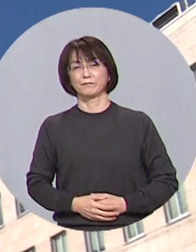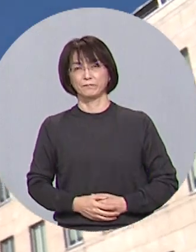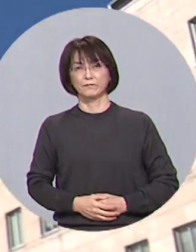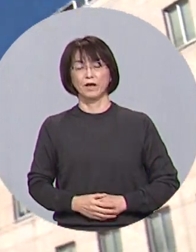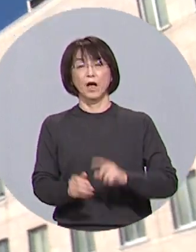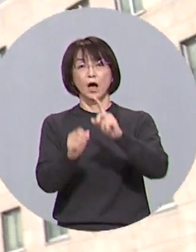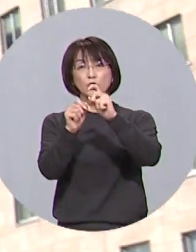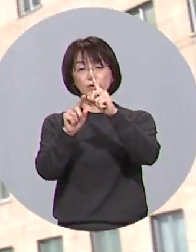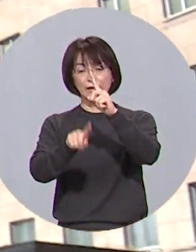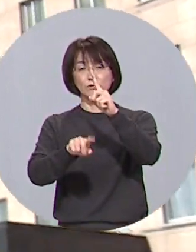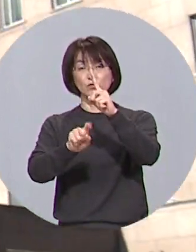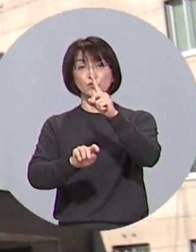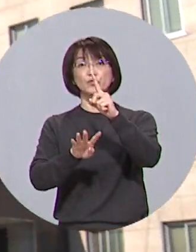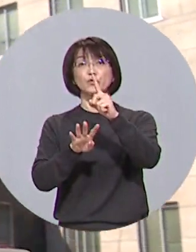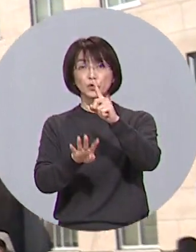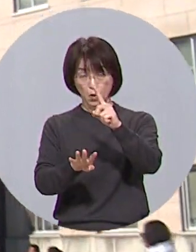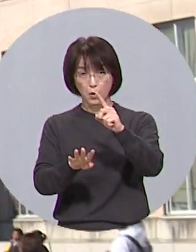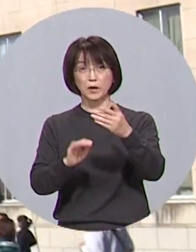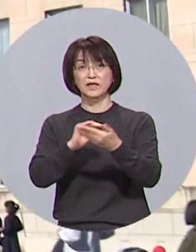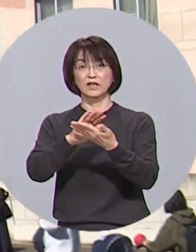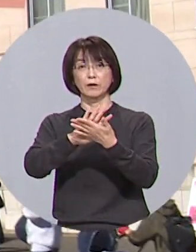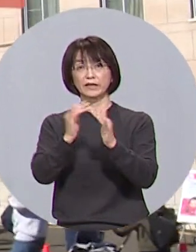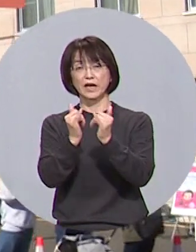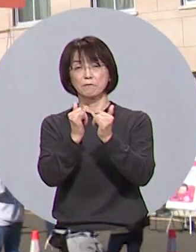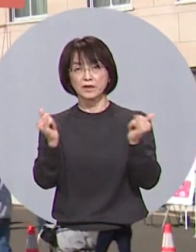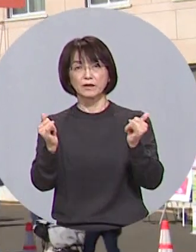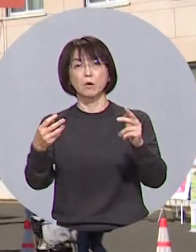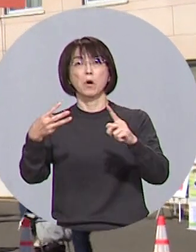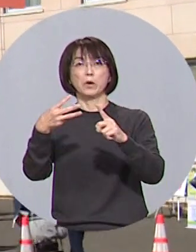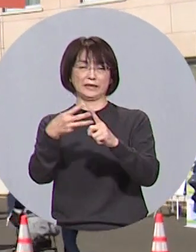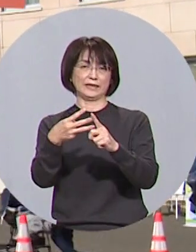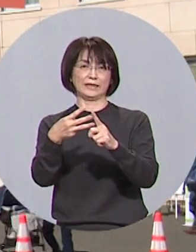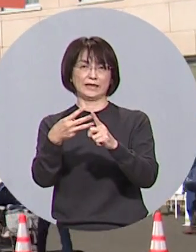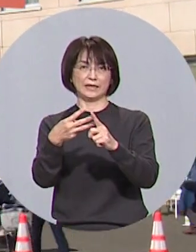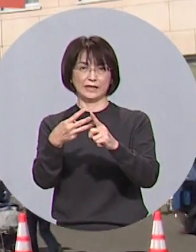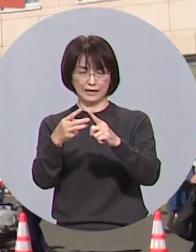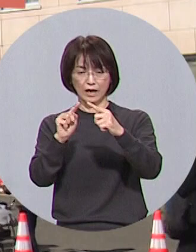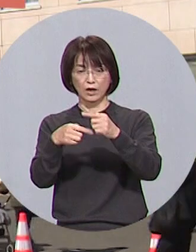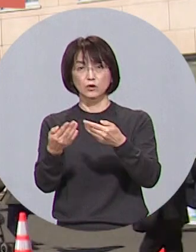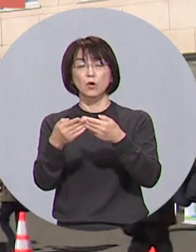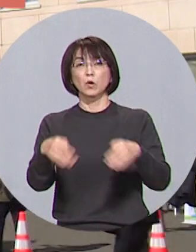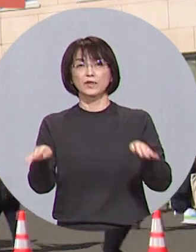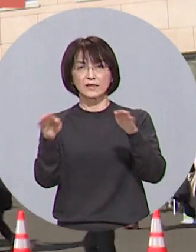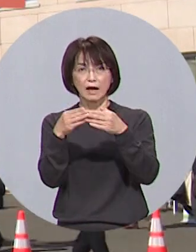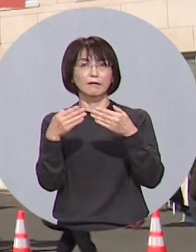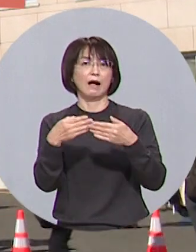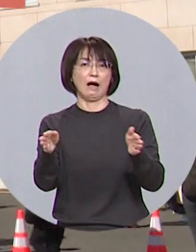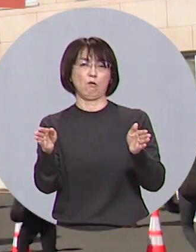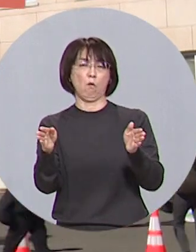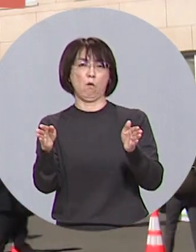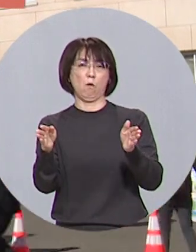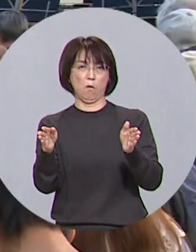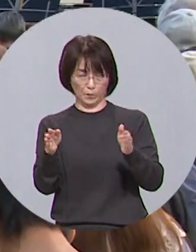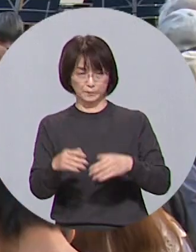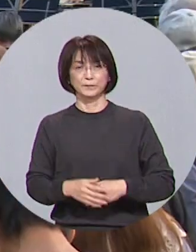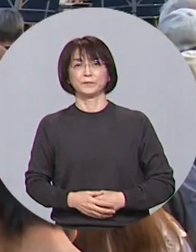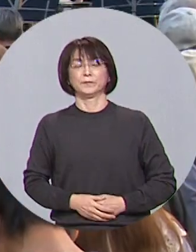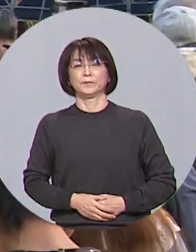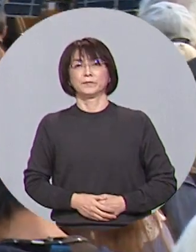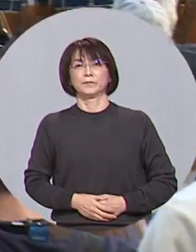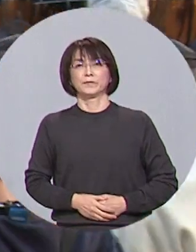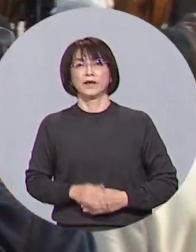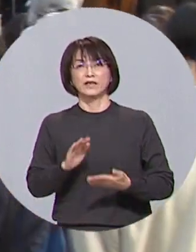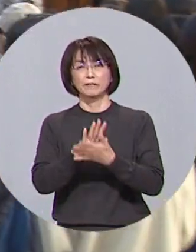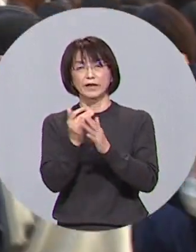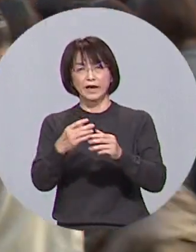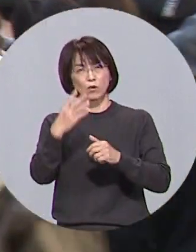11月14日の埼玉県民の日に県庁舎を開放して行われた県庁オープンデー。埼